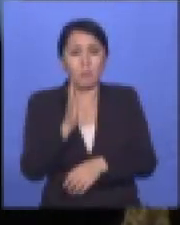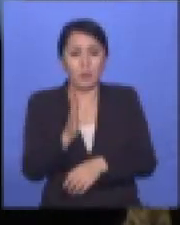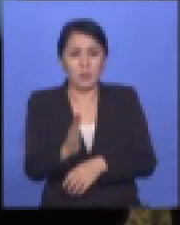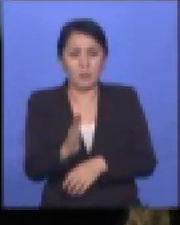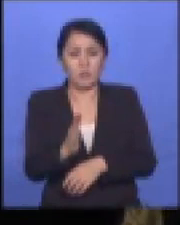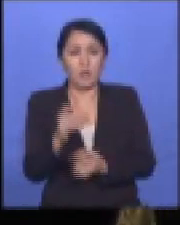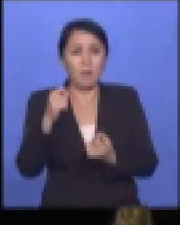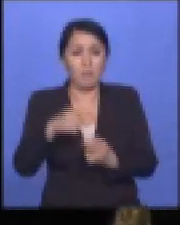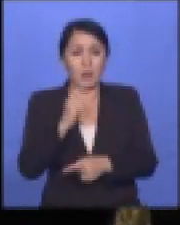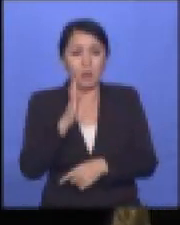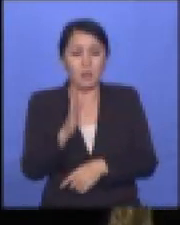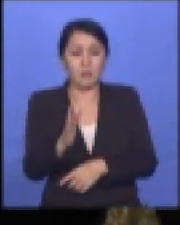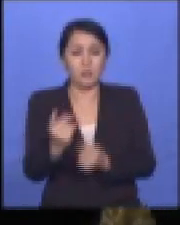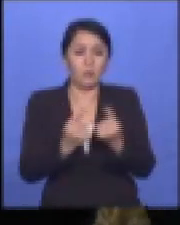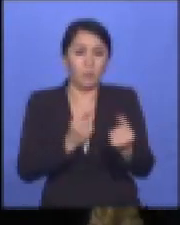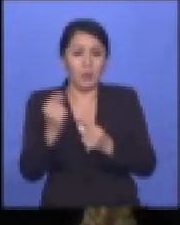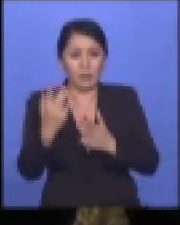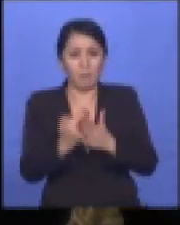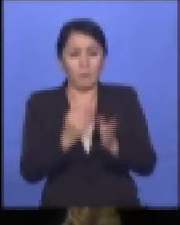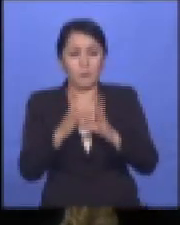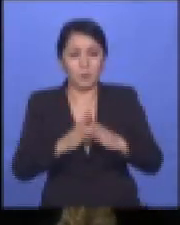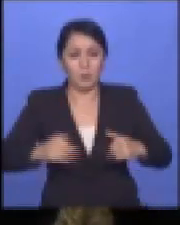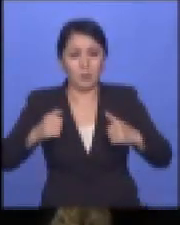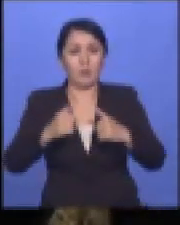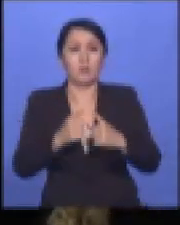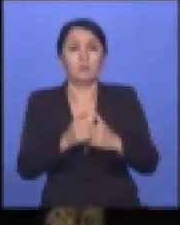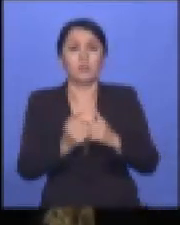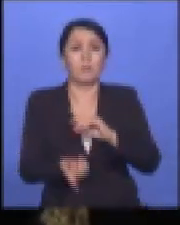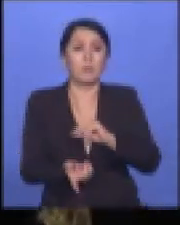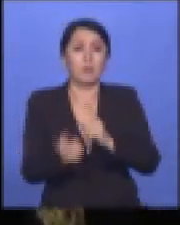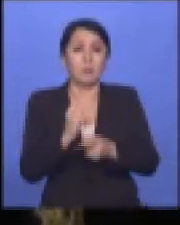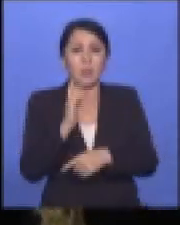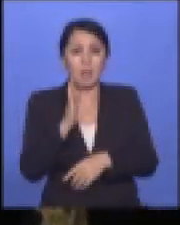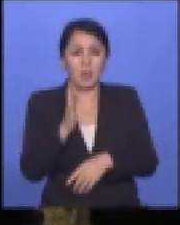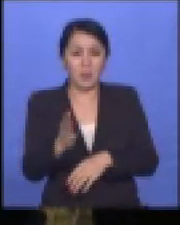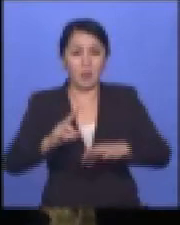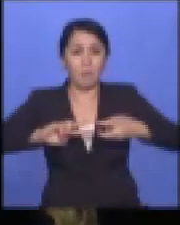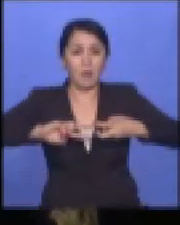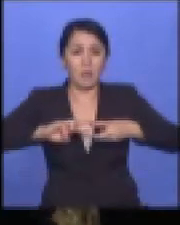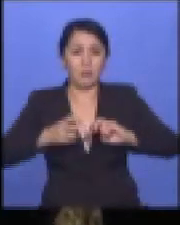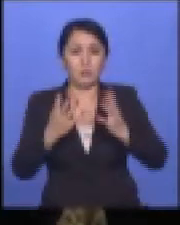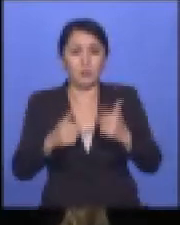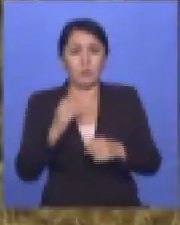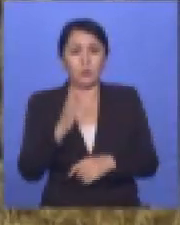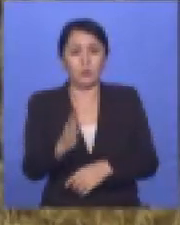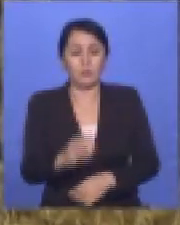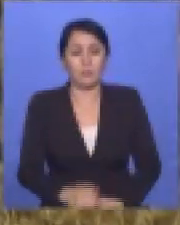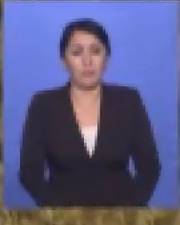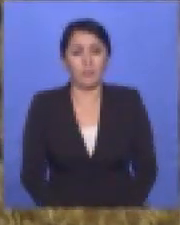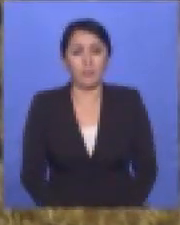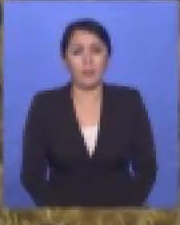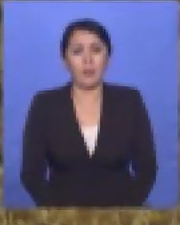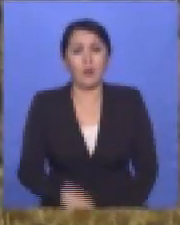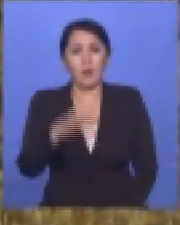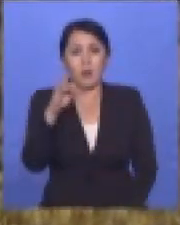ол сәйкес келсе, біз егін жинау үшін отбасылық қорды тауарлық несие ретінде таратамыз. Осы мәселелердің барлығы шешілетін болады.